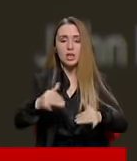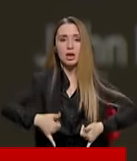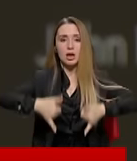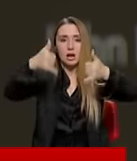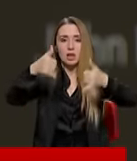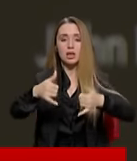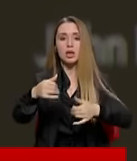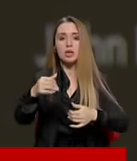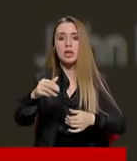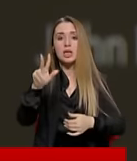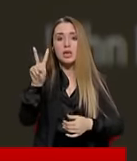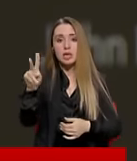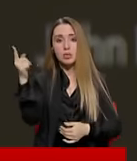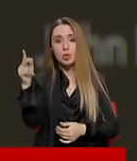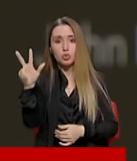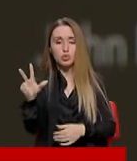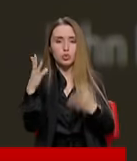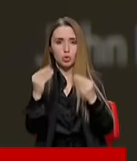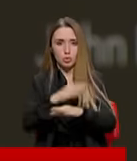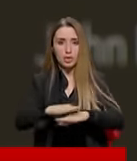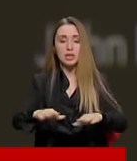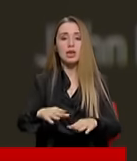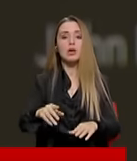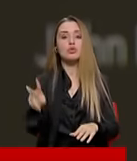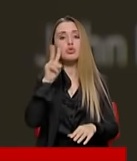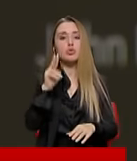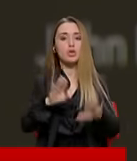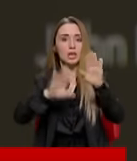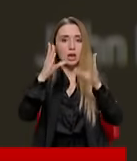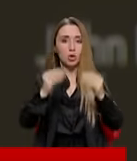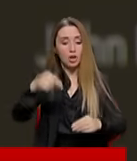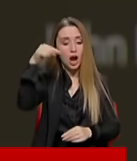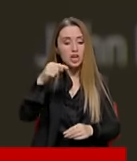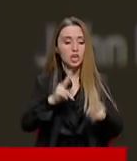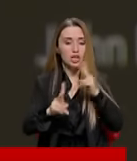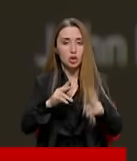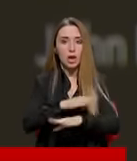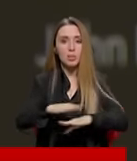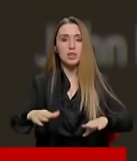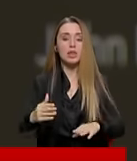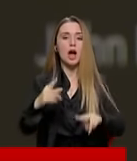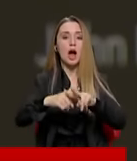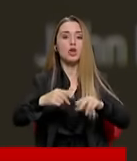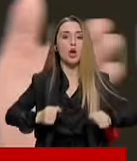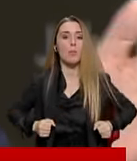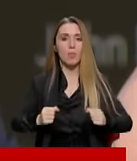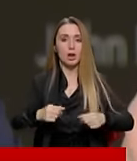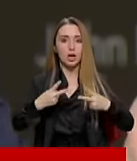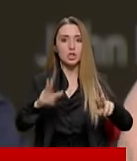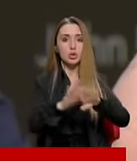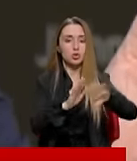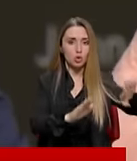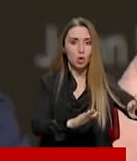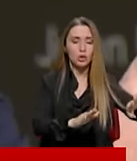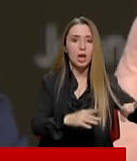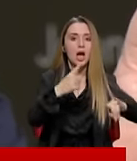ikisi bitti sonuncu etabın ihalesi yapıldı aşağıda Roma Tiyatrosu bitirildi arkeopark açıldı sol tarafta